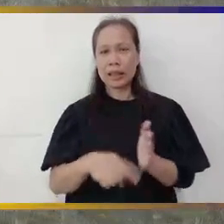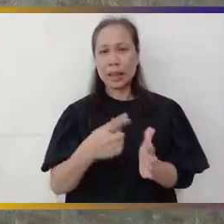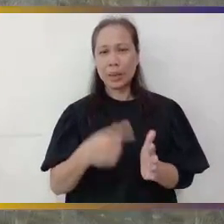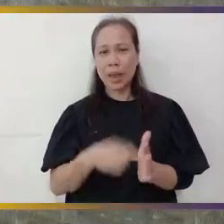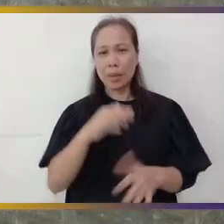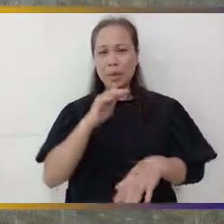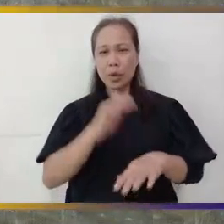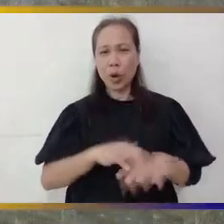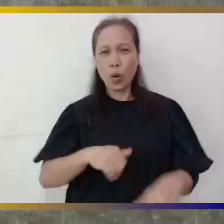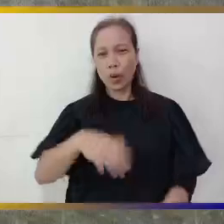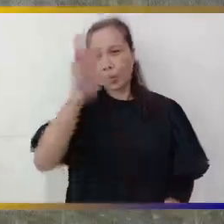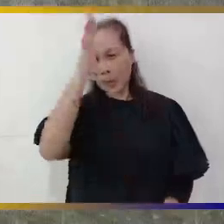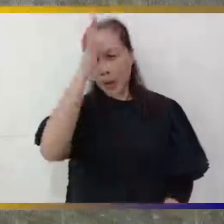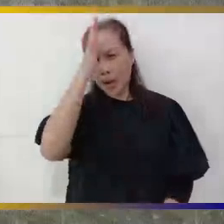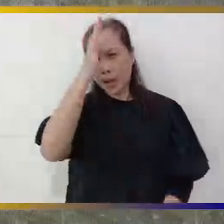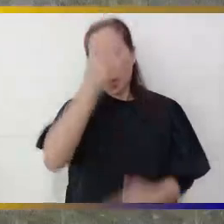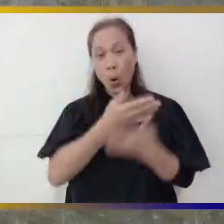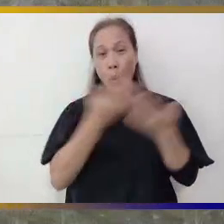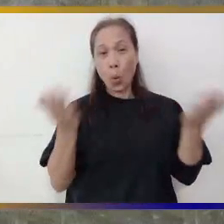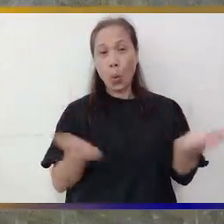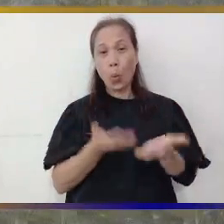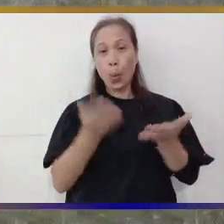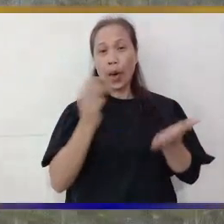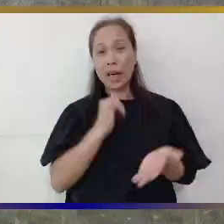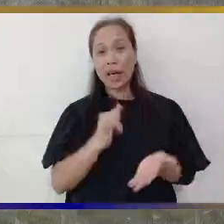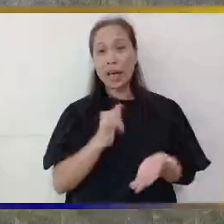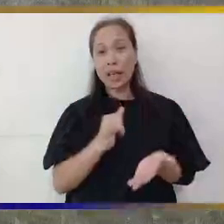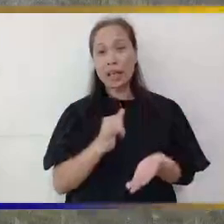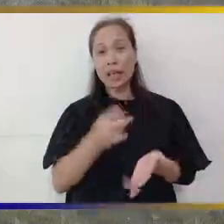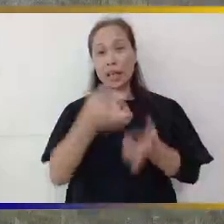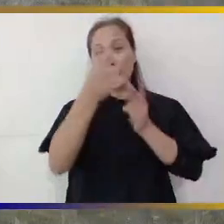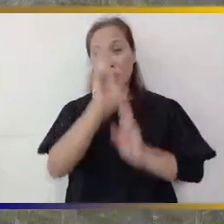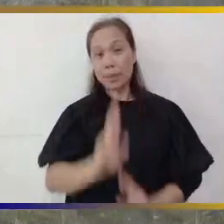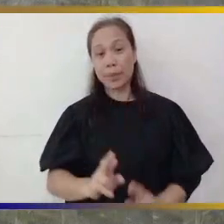inyong Ama Nasaan ang respeto ng isang anak